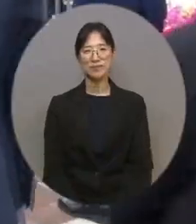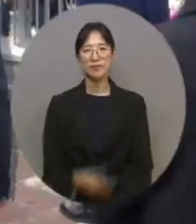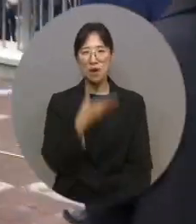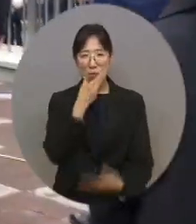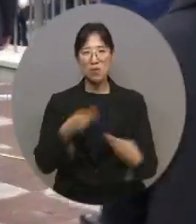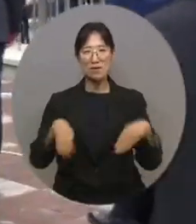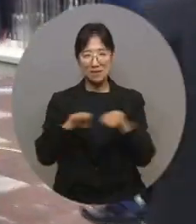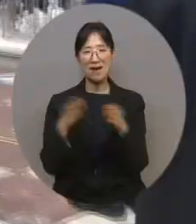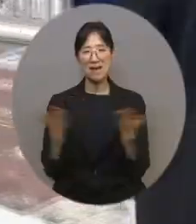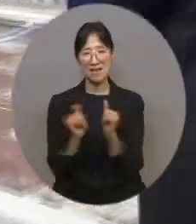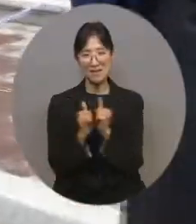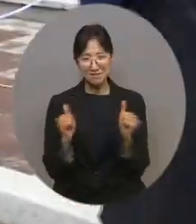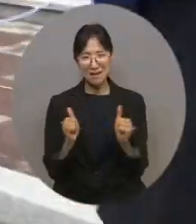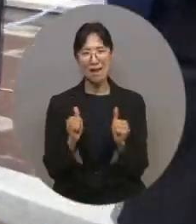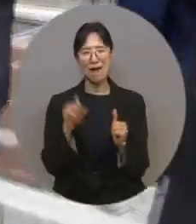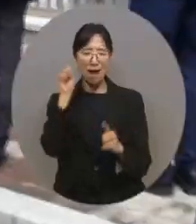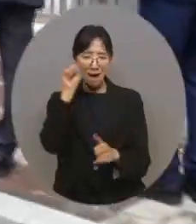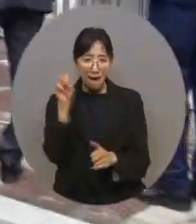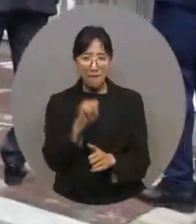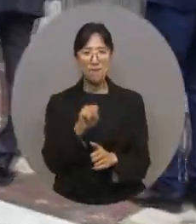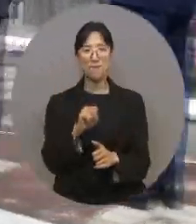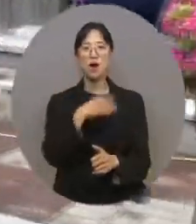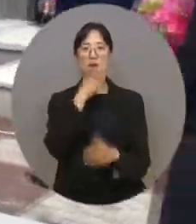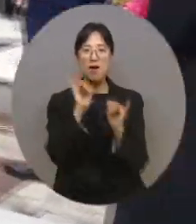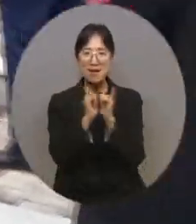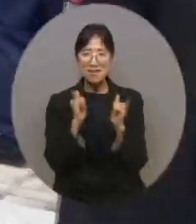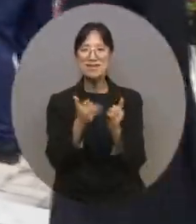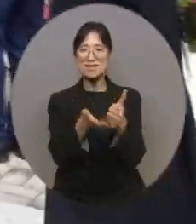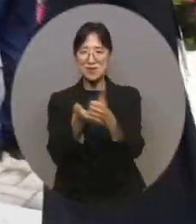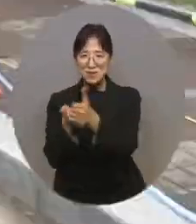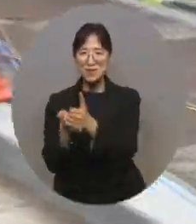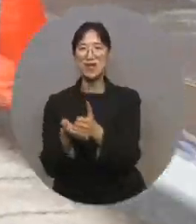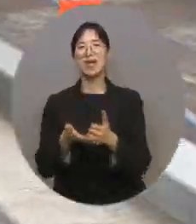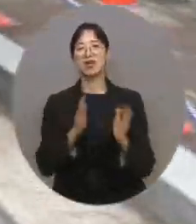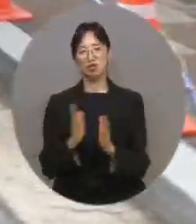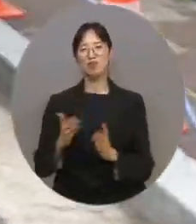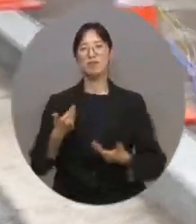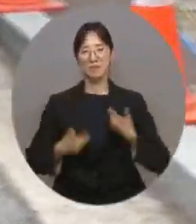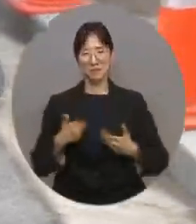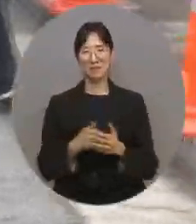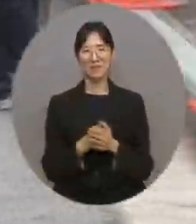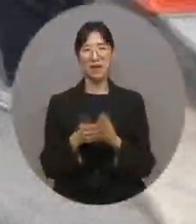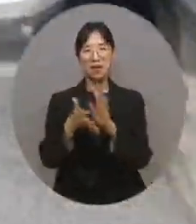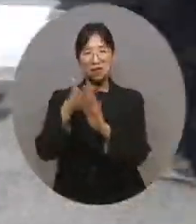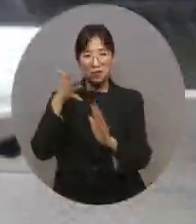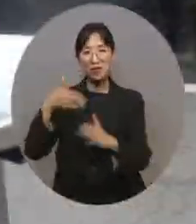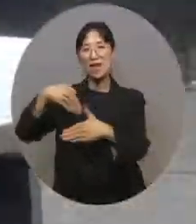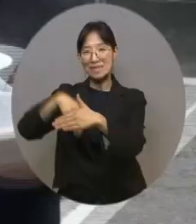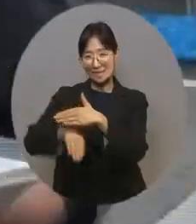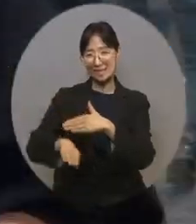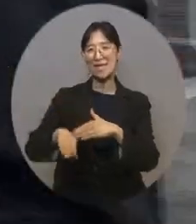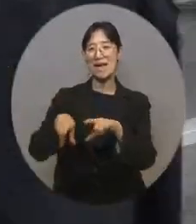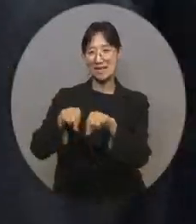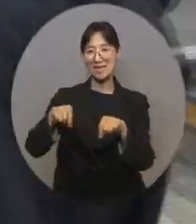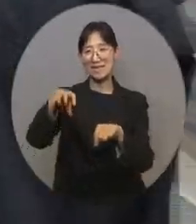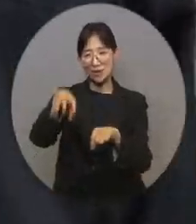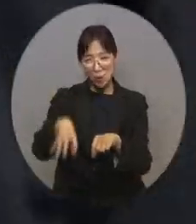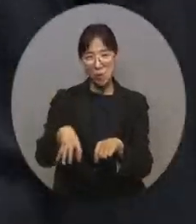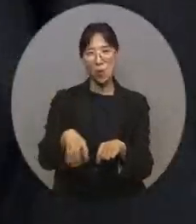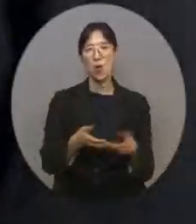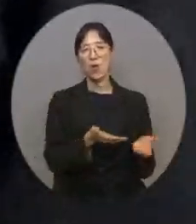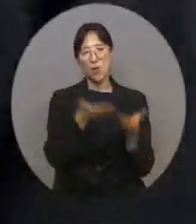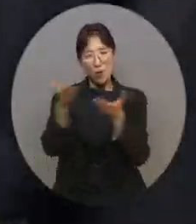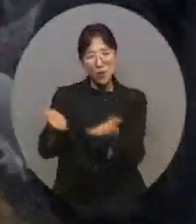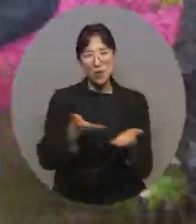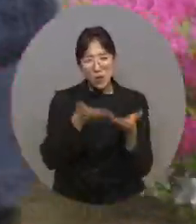복지관 종사자들도 이른 아침부터 어르신 맞을 준비에 분주합니다. 줄을 서서 지하에 위치한 식당으로 빠르게